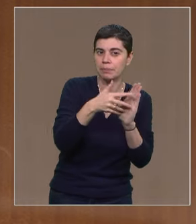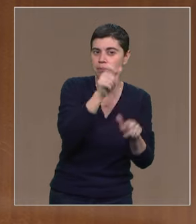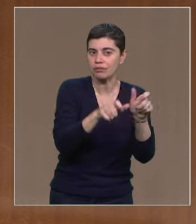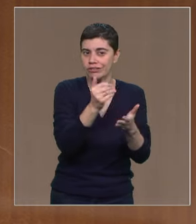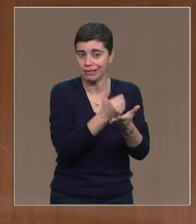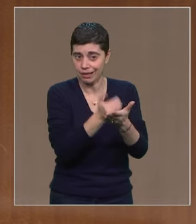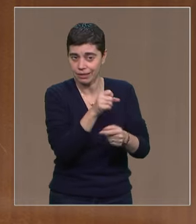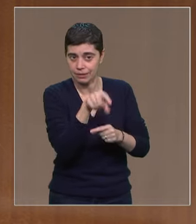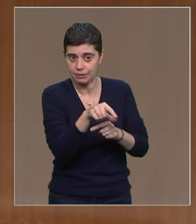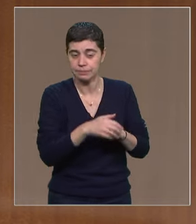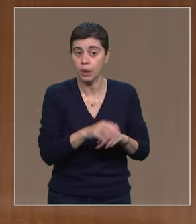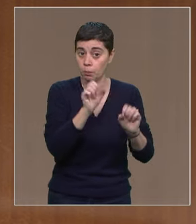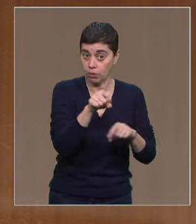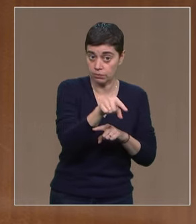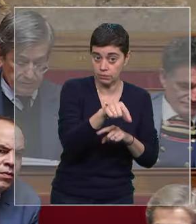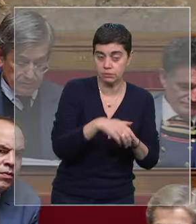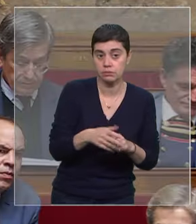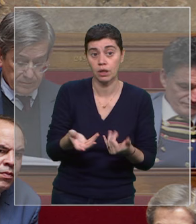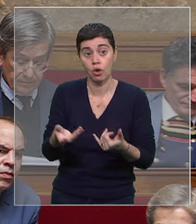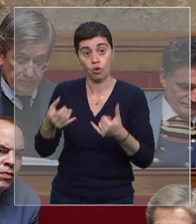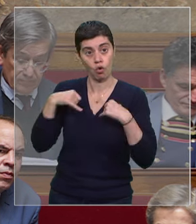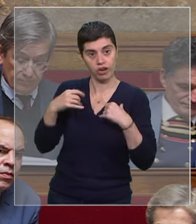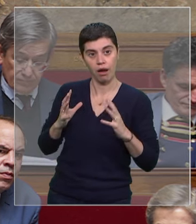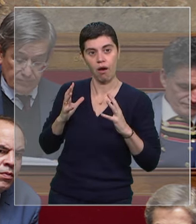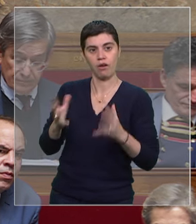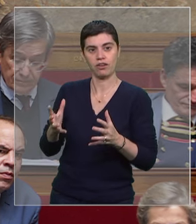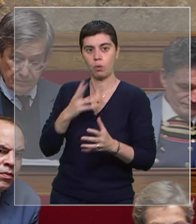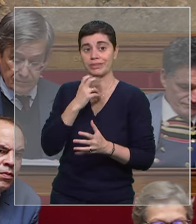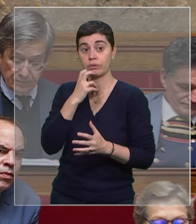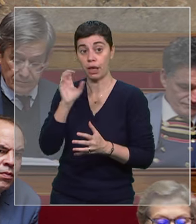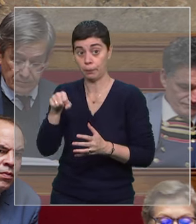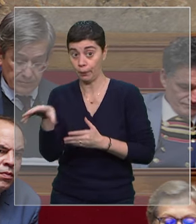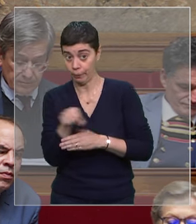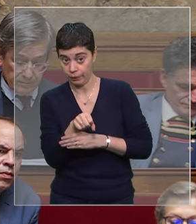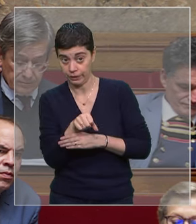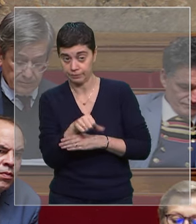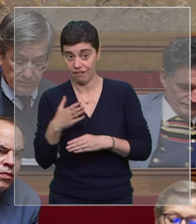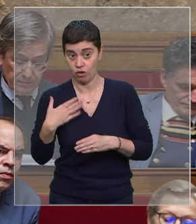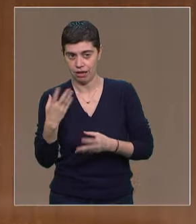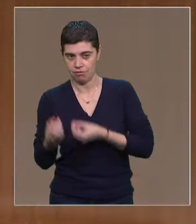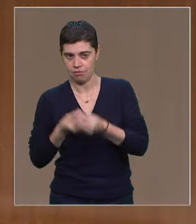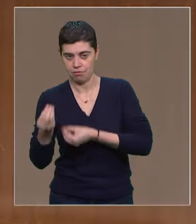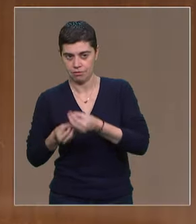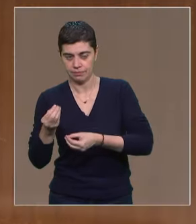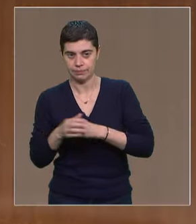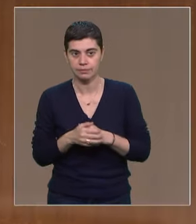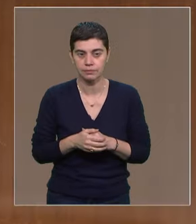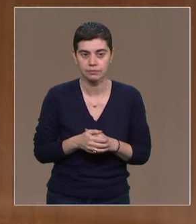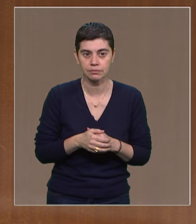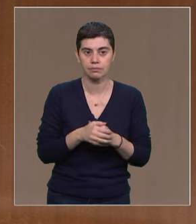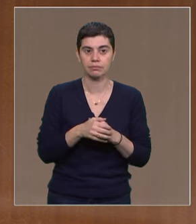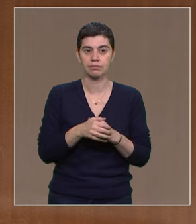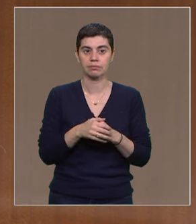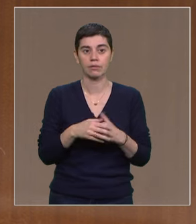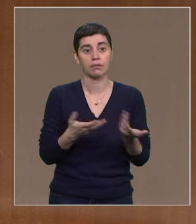également de faciliter le recours au congé d'engagement citoyen, mais également de permettre la valorisation sur le compte